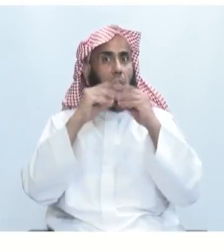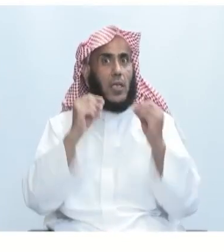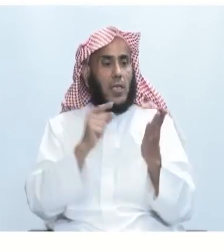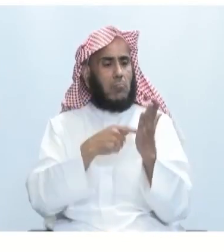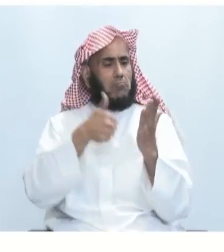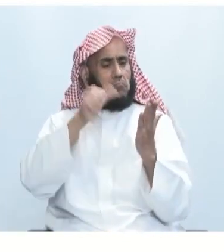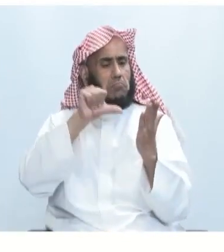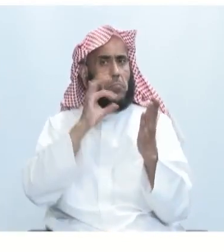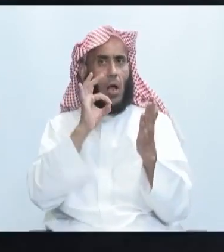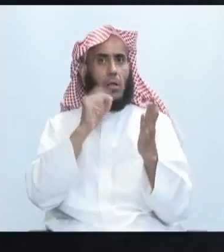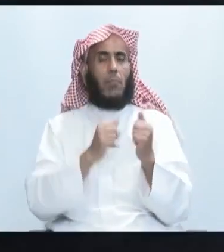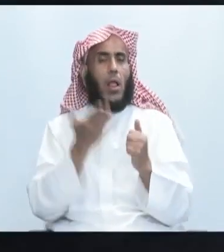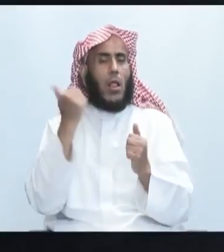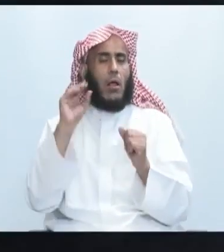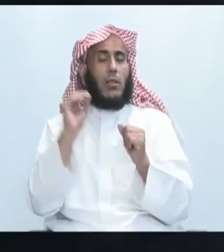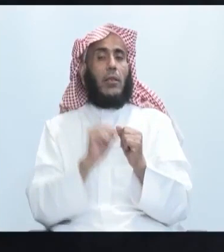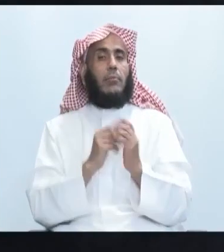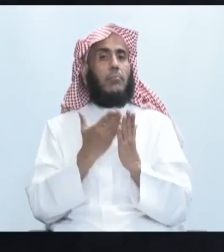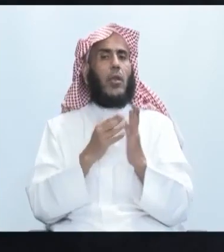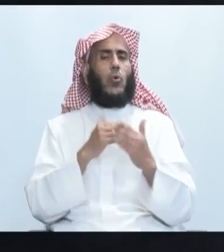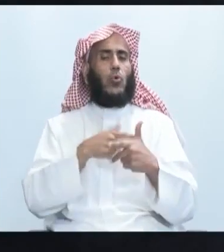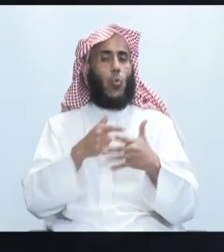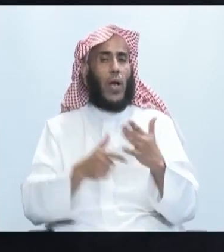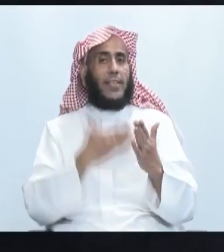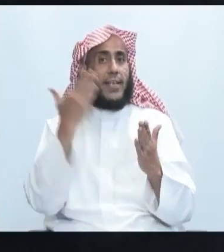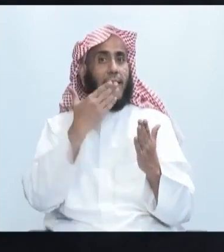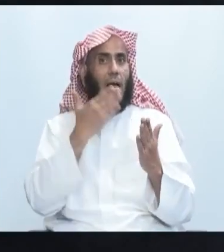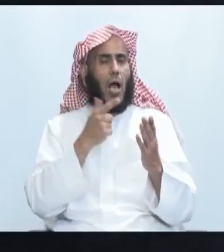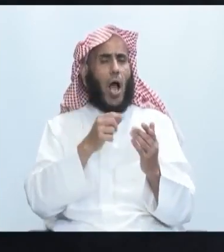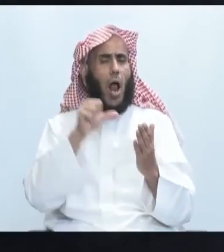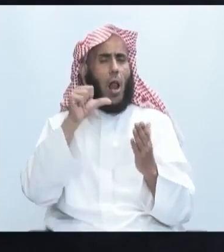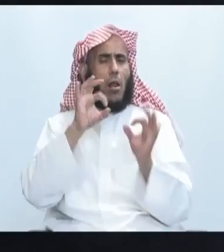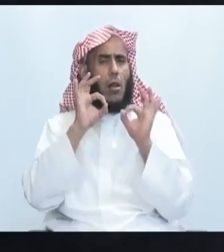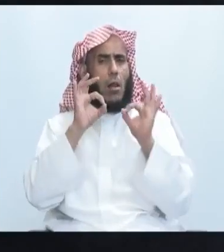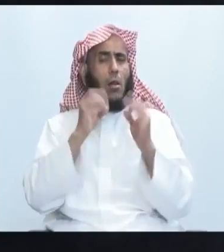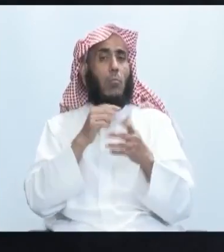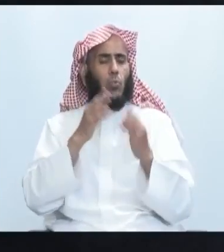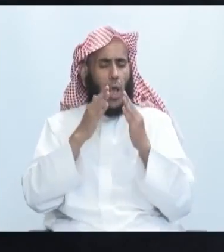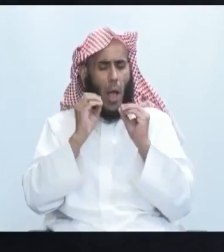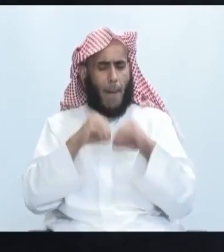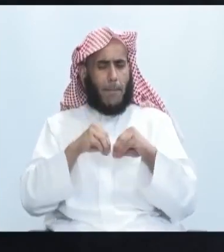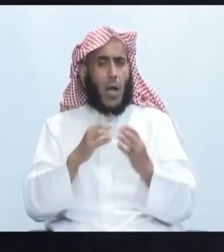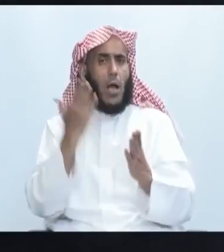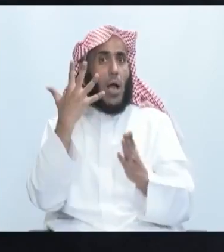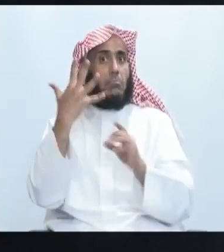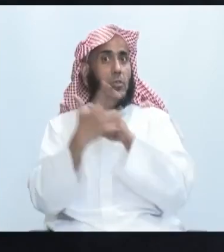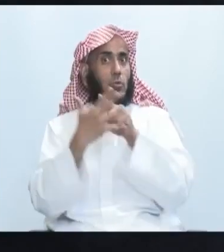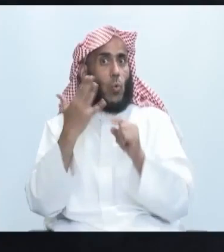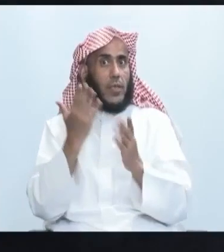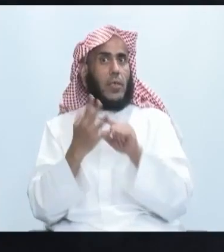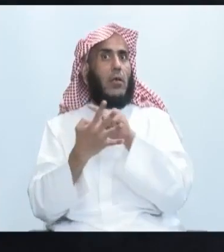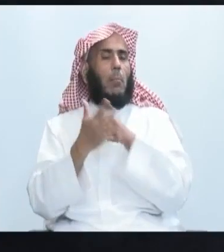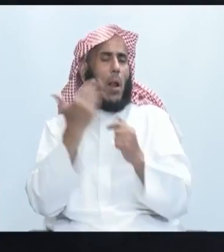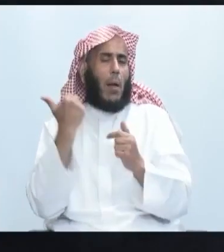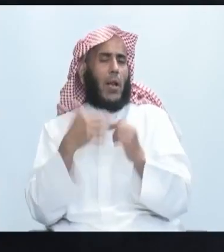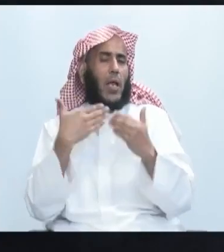القراءه التحليليه الناقده كنا قد تحدثنا في الدرس الماضي عن خطوات القراءه المتعمقه وهي الخمس خطوات وايضا مراحل القراءه الاربع مرحله ما